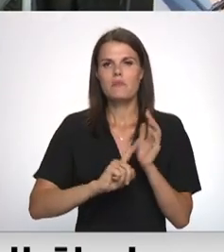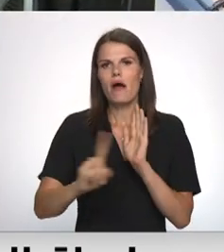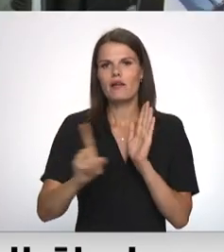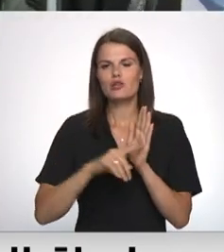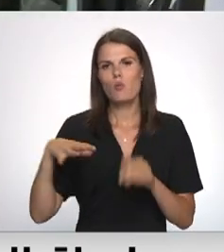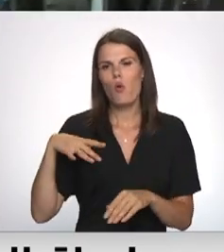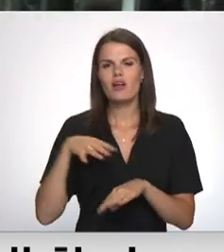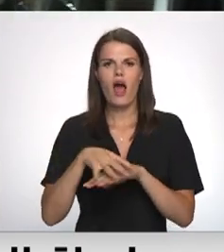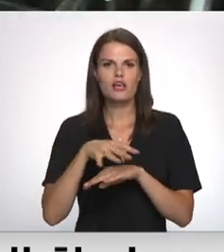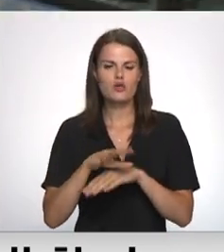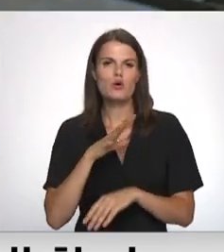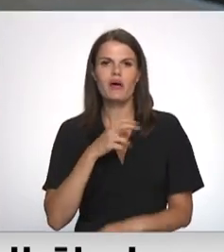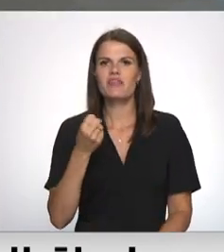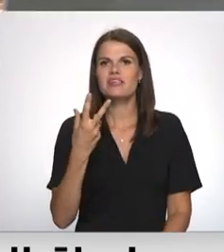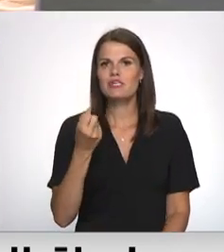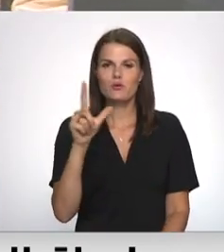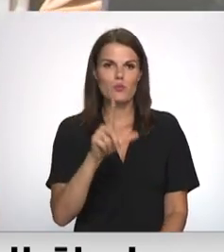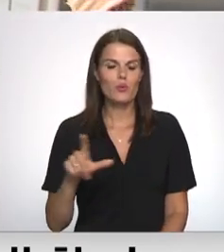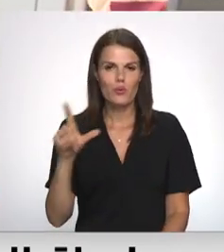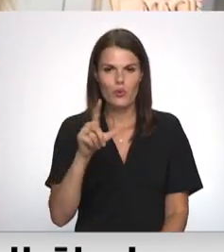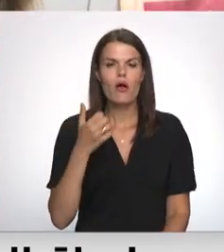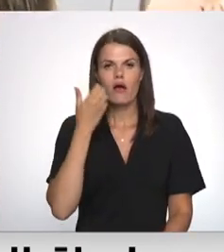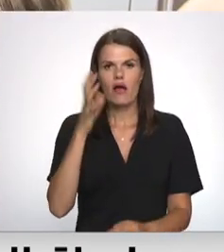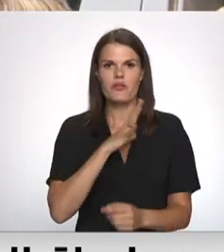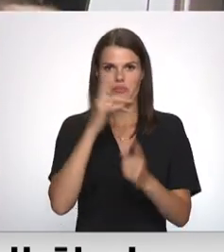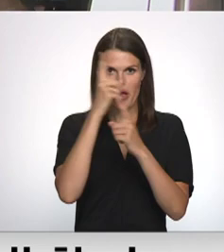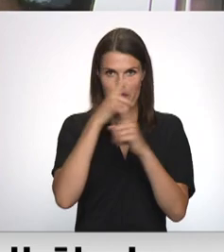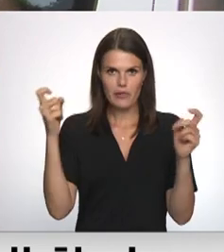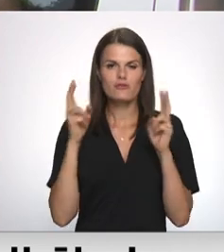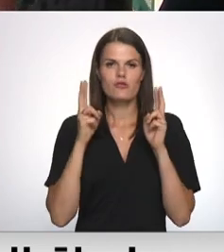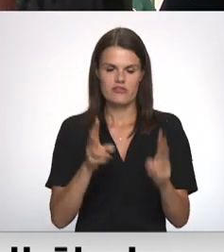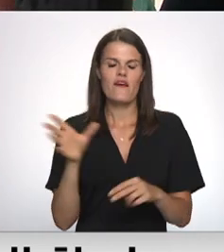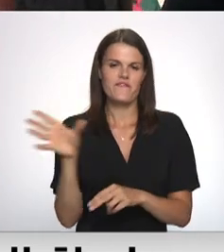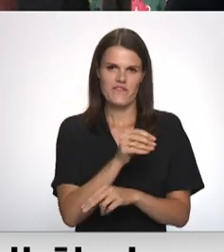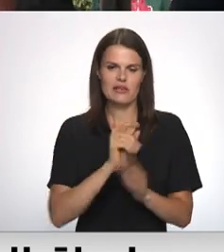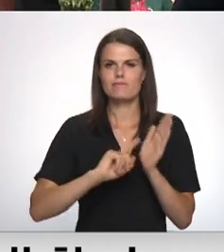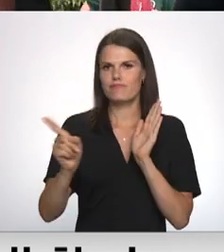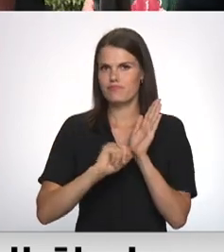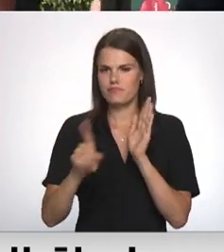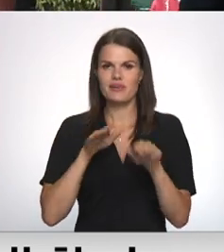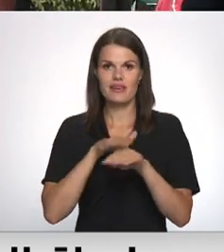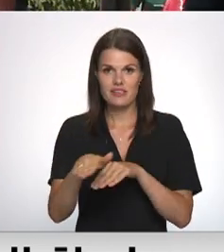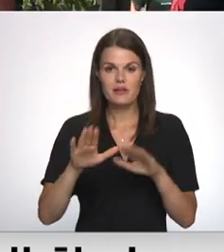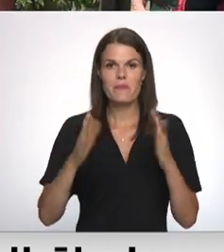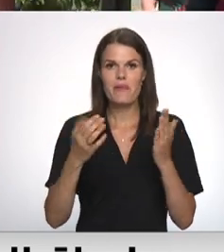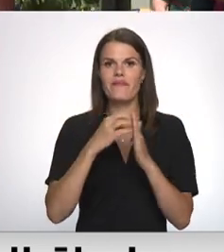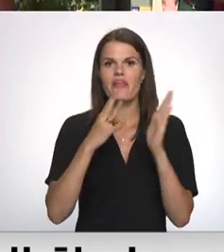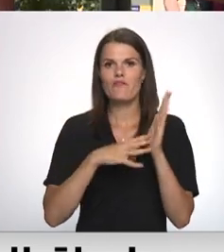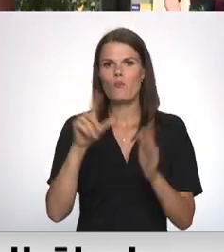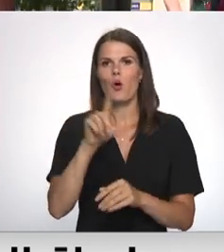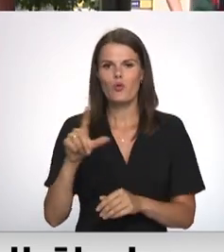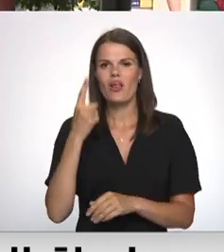Aizkrauklē bijusi 13. Jūlijā, kad pārvadātājs paziņojas, ka visi reisi tiek izpildīti. Vēlāk gan 19. Jūlijā